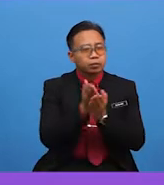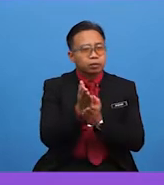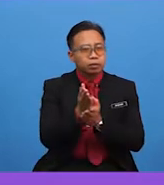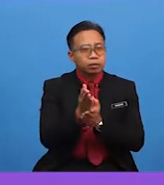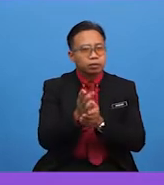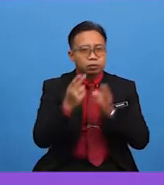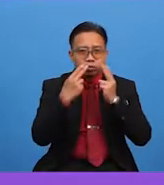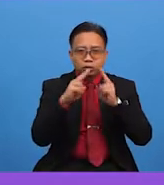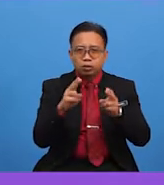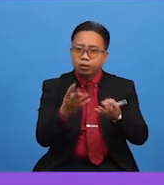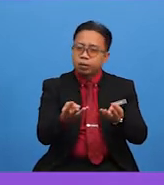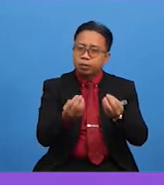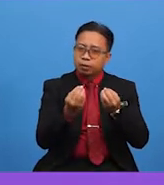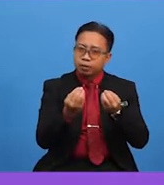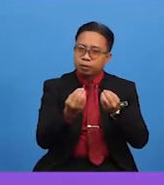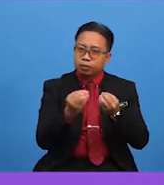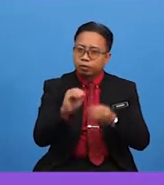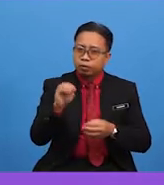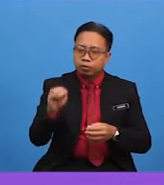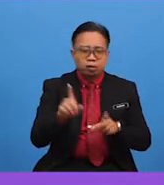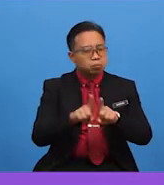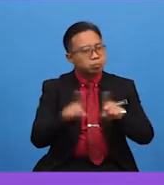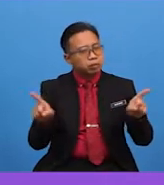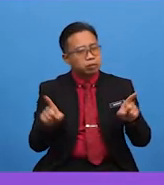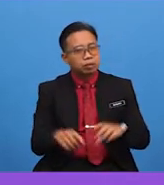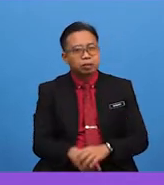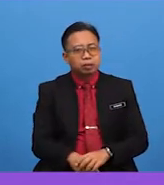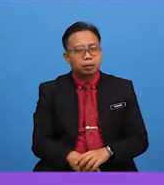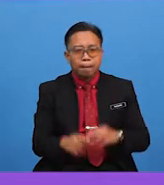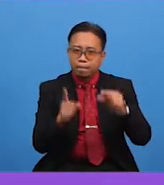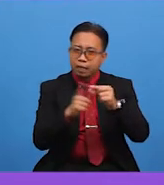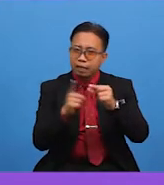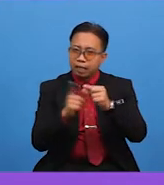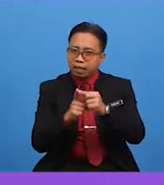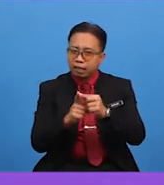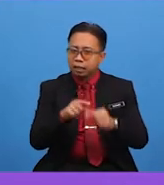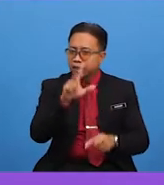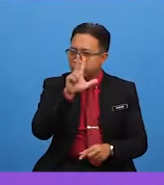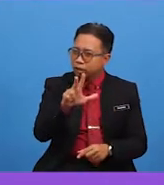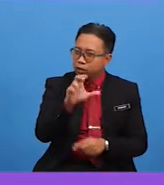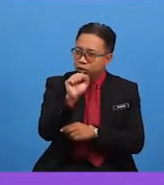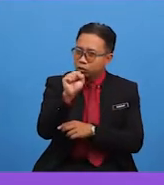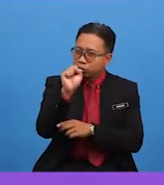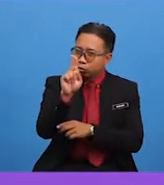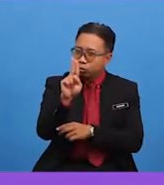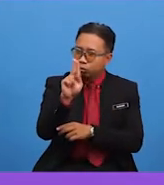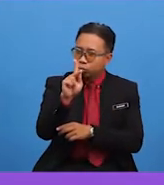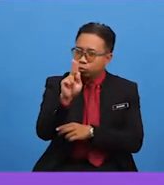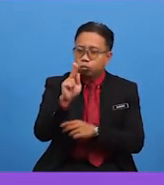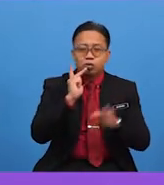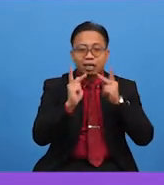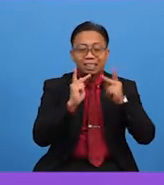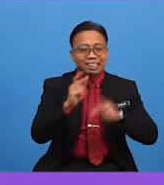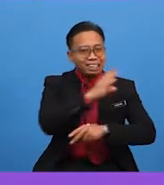Seterusnya, ustazah minta murid-murid untuk bezakan perkataan tiga suku kata